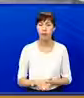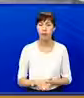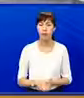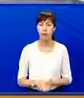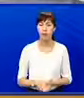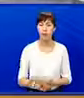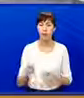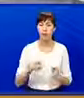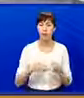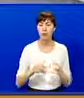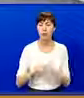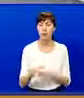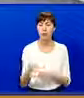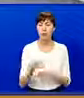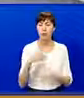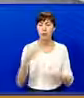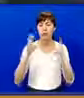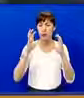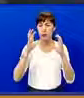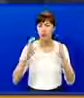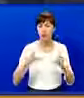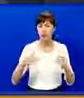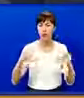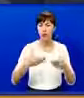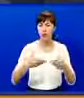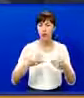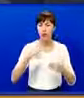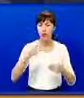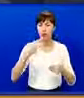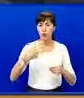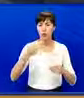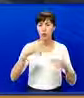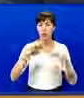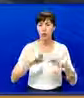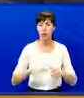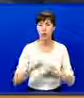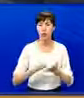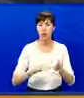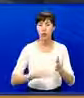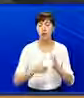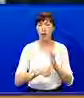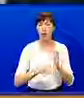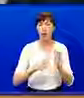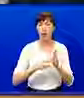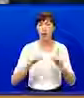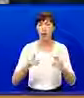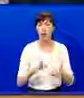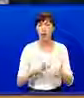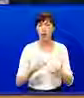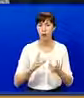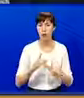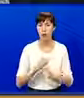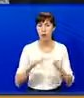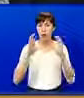Басқарма жергілікті атқарушы орган тарапынан заңсыз қабылданған 131 шешімде жою туралы сотқа арыз беріп, оның 69-ы қанағаттандырылған. Жылжымайтын мүлікті